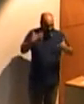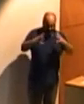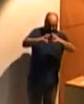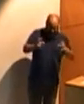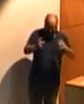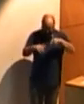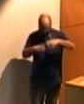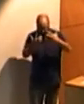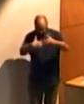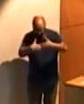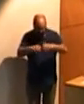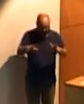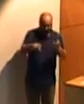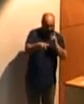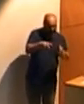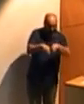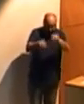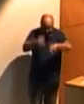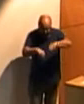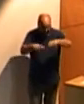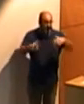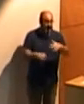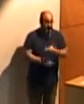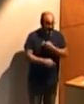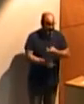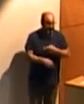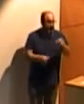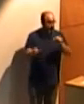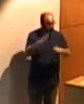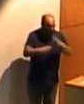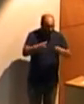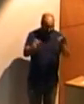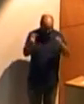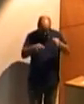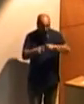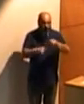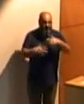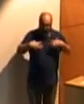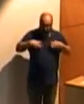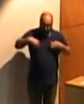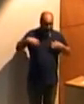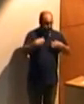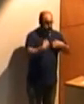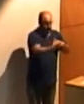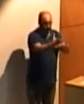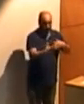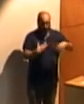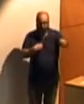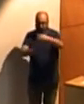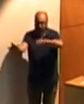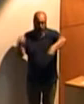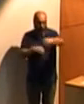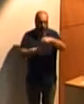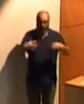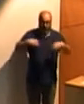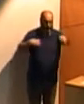ça nous permet aussi de le réparer c'est la médecine la biologie ça permet de se poser la question du don est ce qu'il peut donner une partie de mon corps de quelle manière on peut